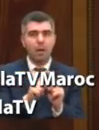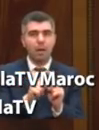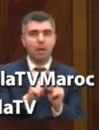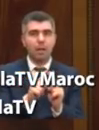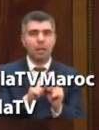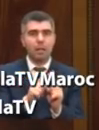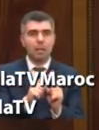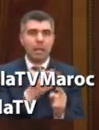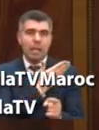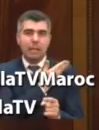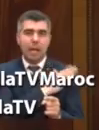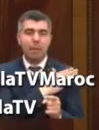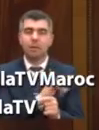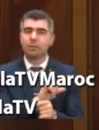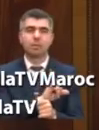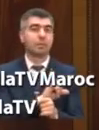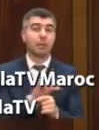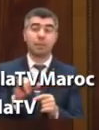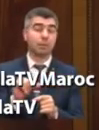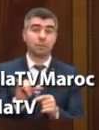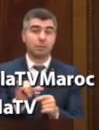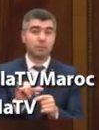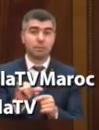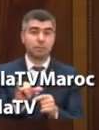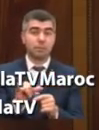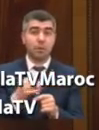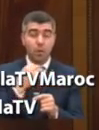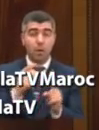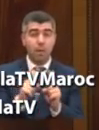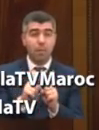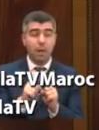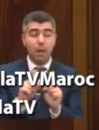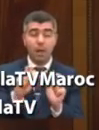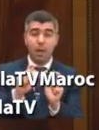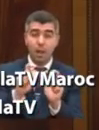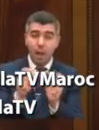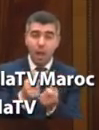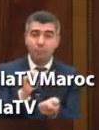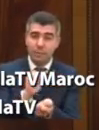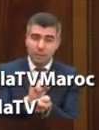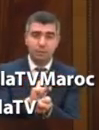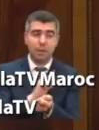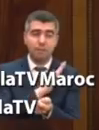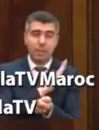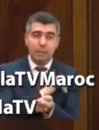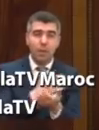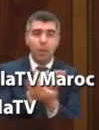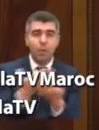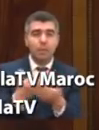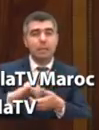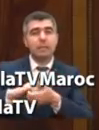والتاريخ شاهد على ذلك، إذ نسجل تضامننا ونجدد تضامننا كشعب مغربي مع